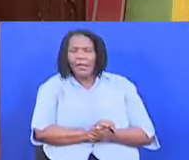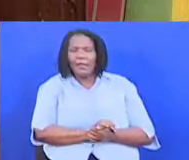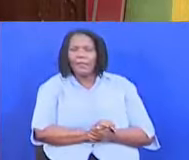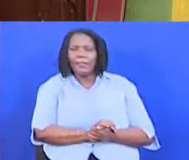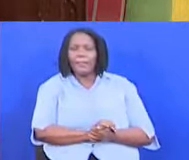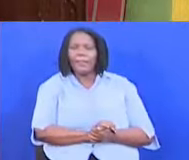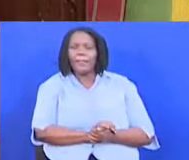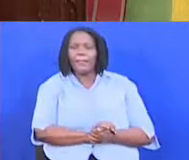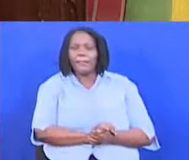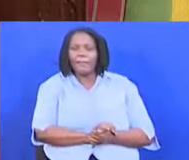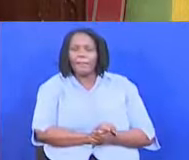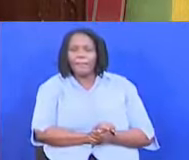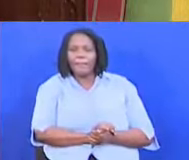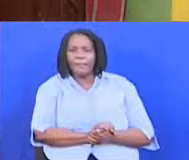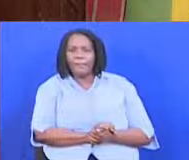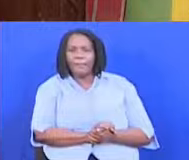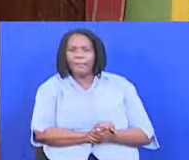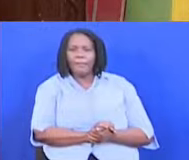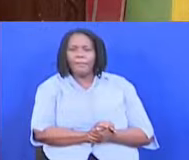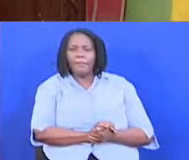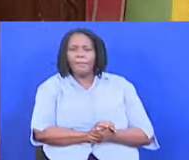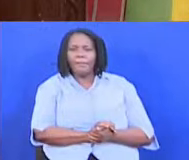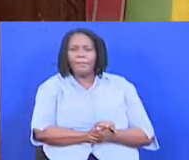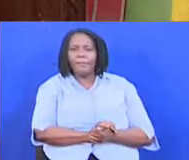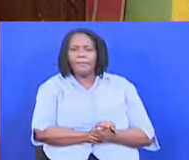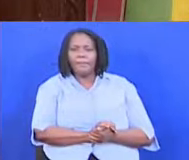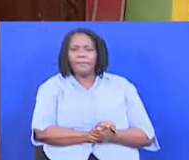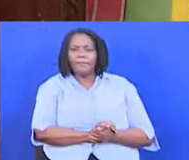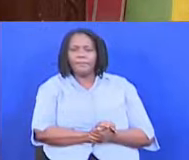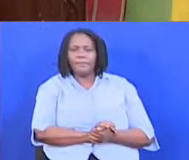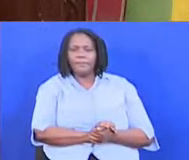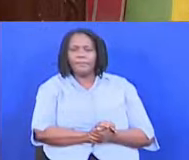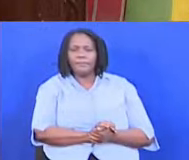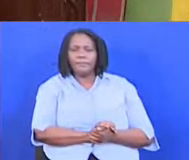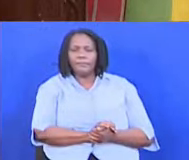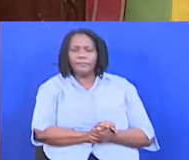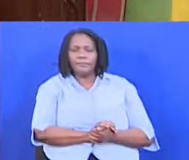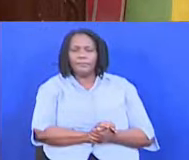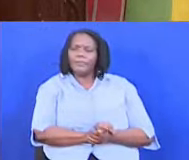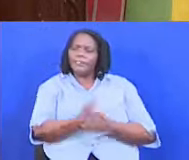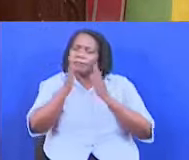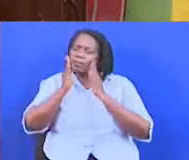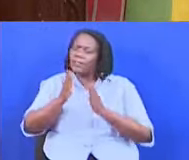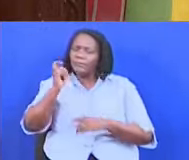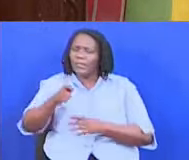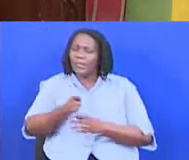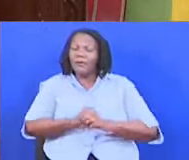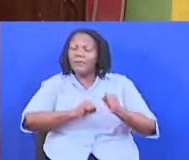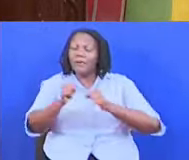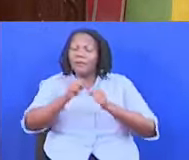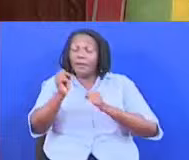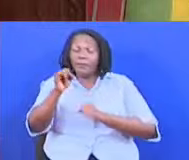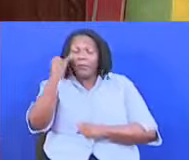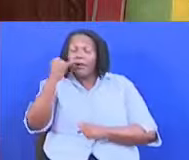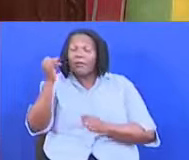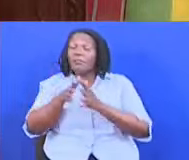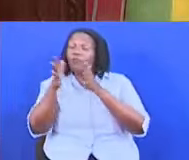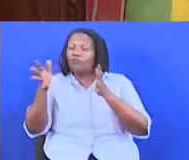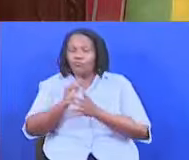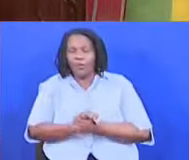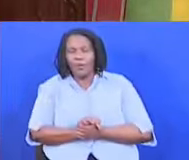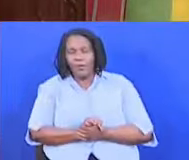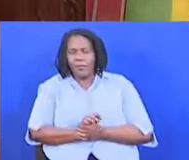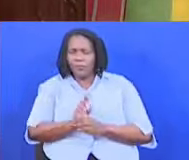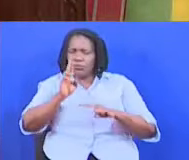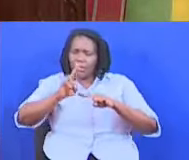Mheshimiwa Spika, ninasema hivyo, ninaomba mimi Mheshimiwa Spika, mapambano haya ni makubwa sana. Tunapokaa na